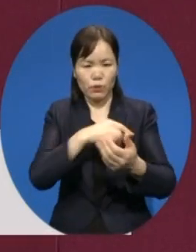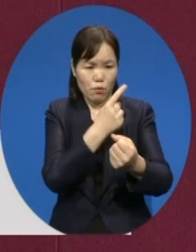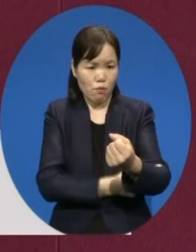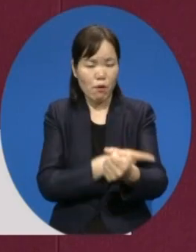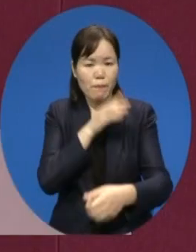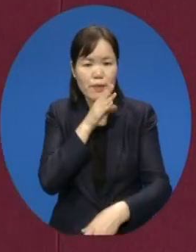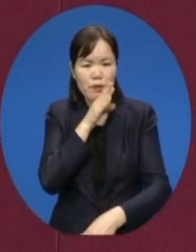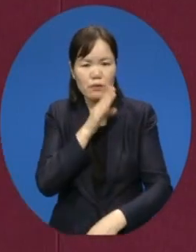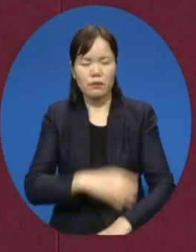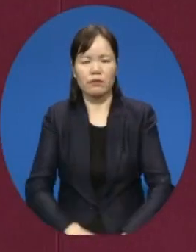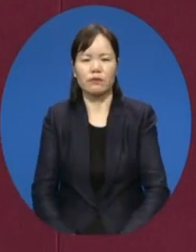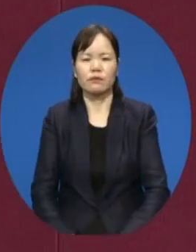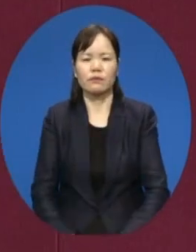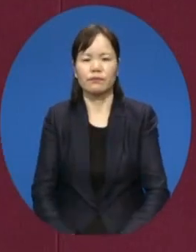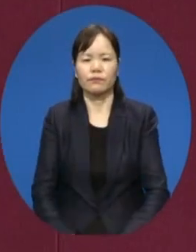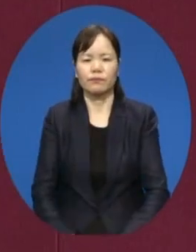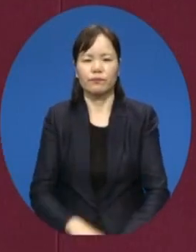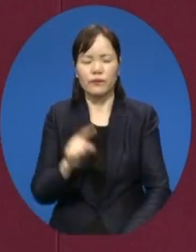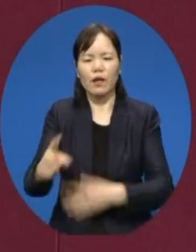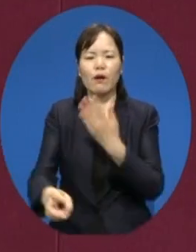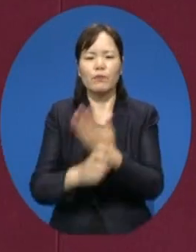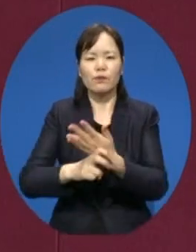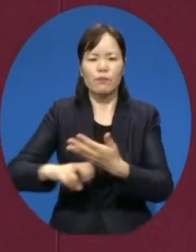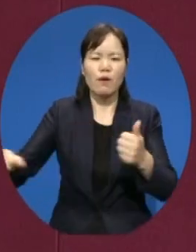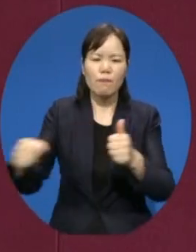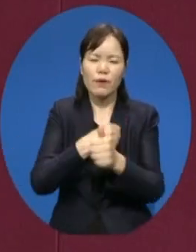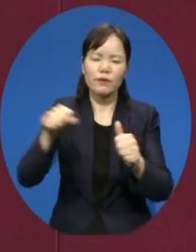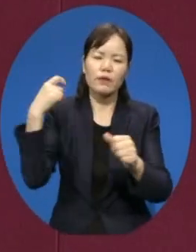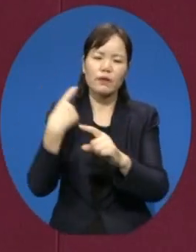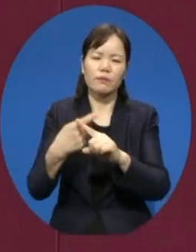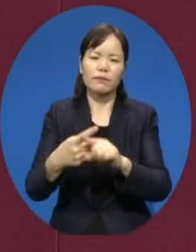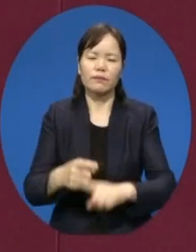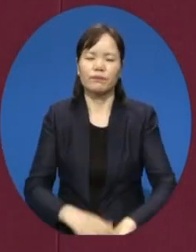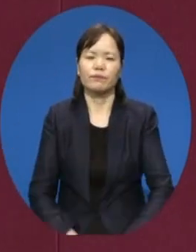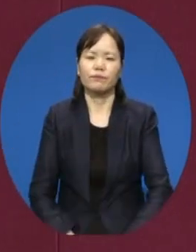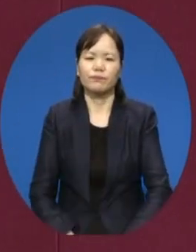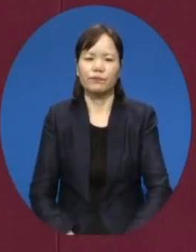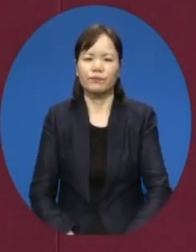행사입니까? 이건 불법 폭력이죠.